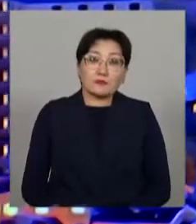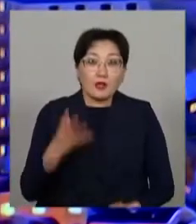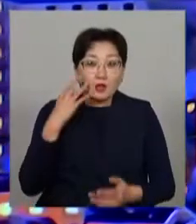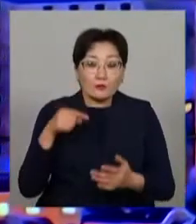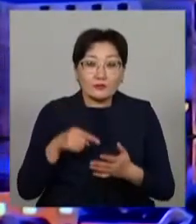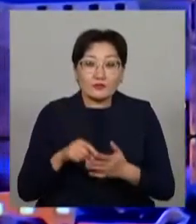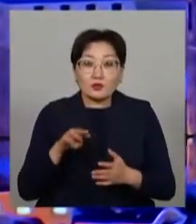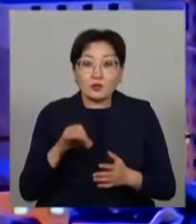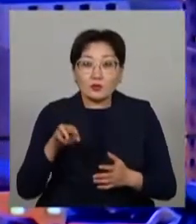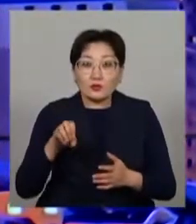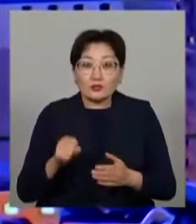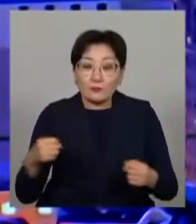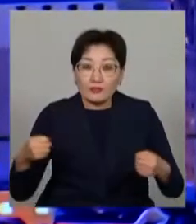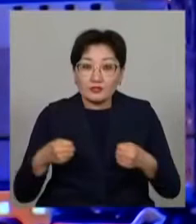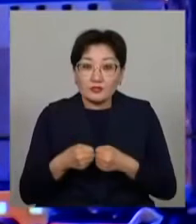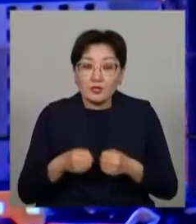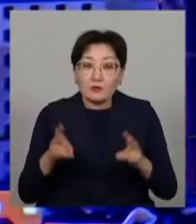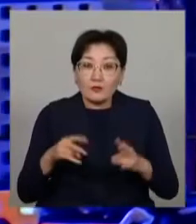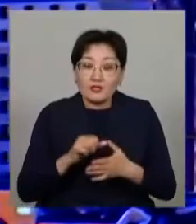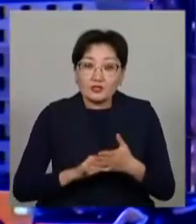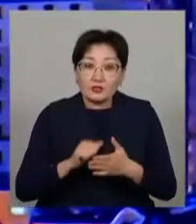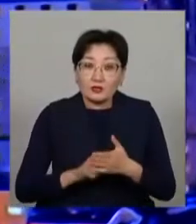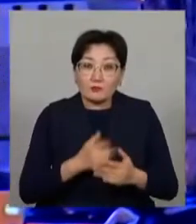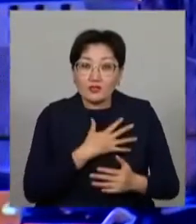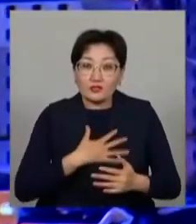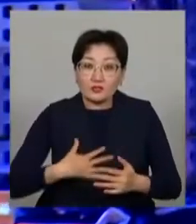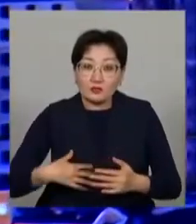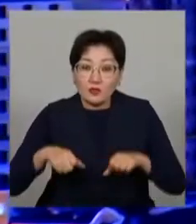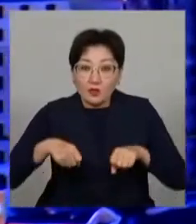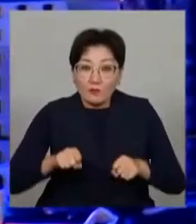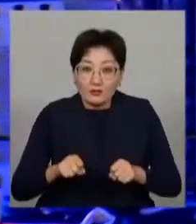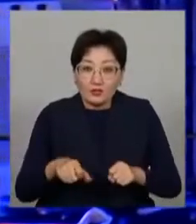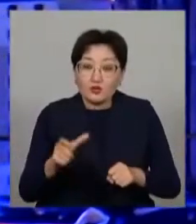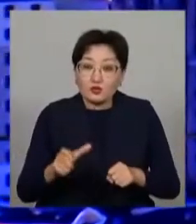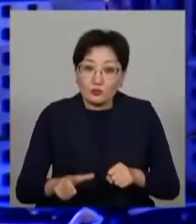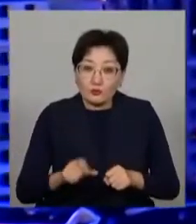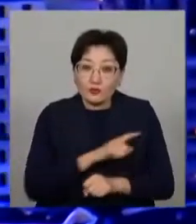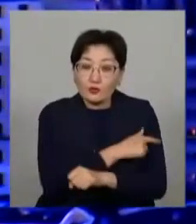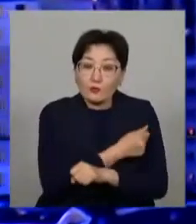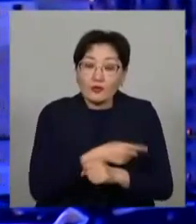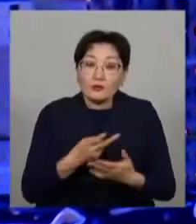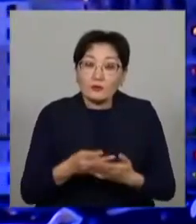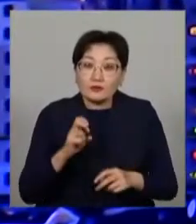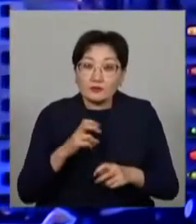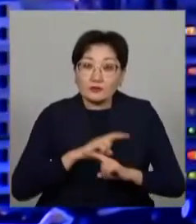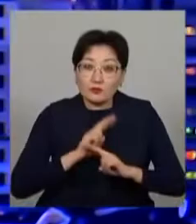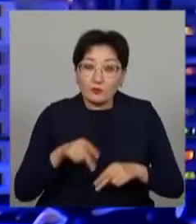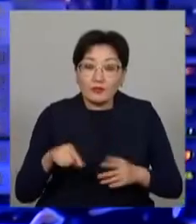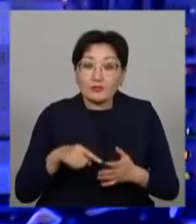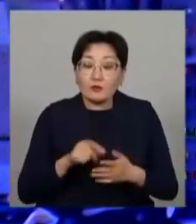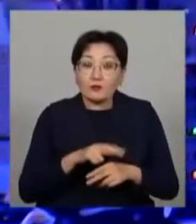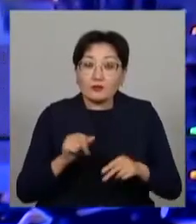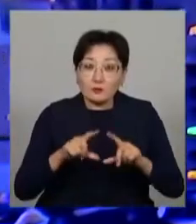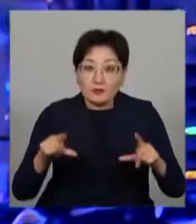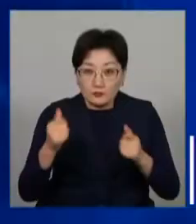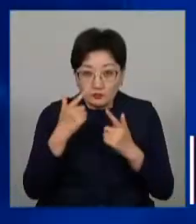Алматыда Toyota көлігімен соқтығысып, апат салдарынан жарақат алған мопед жолаушысы ауруханада көз жұмды. Бұл туралы қалалық полиция департамент